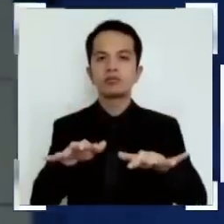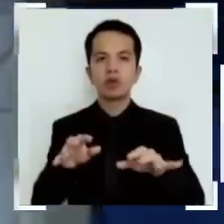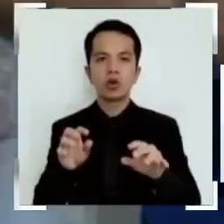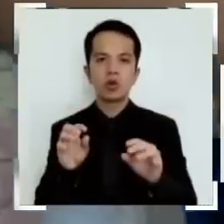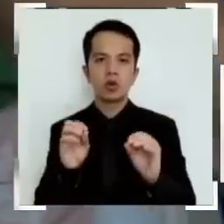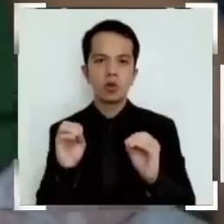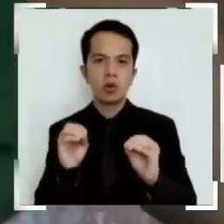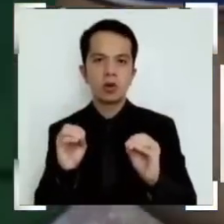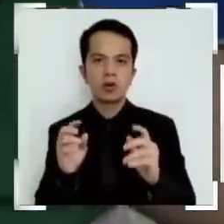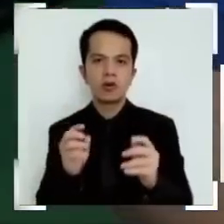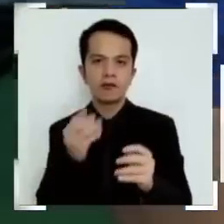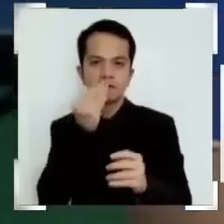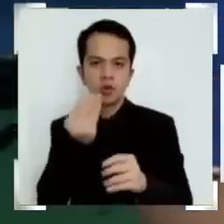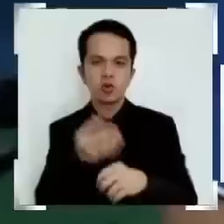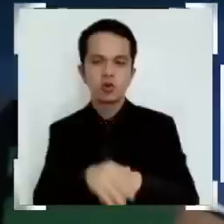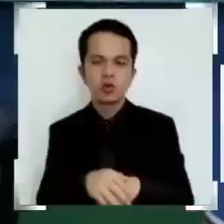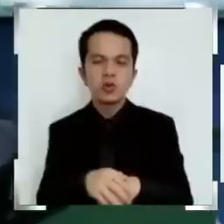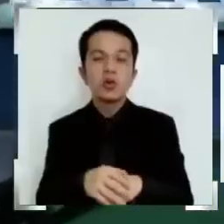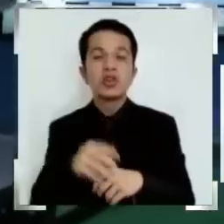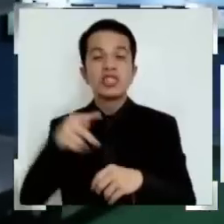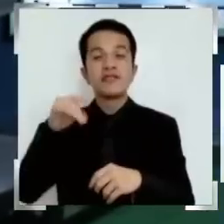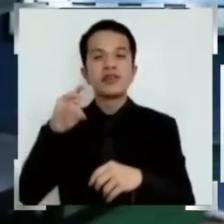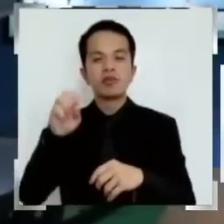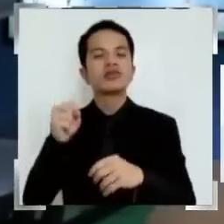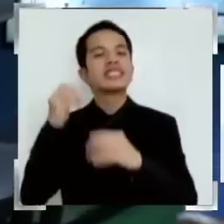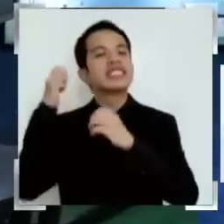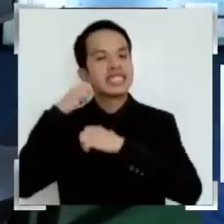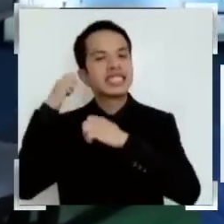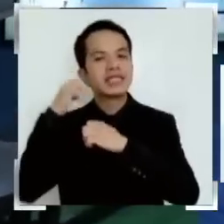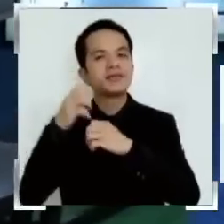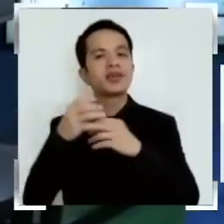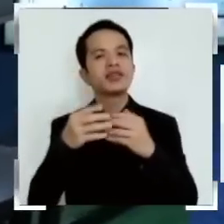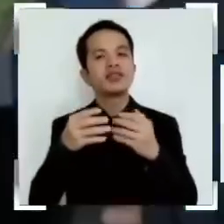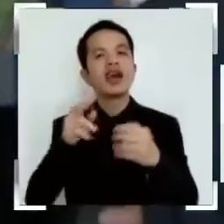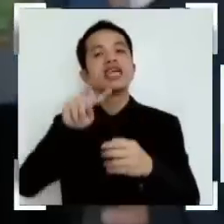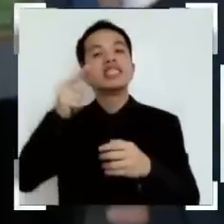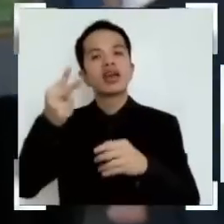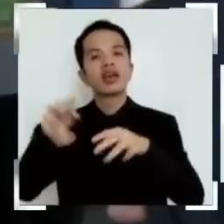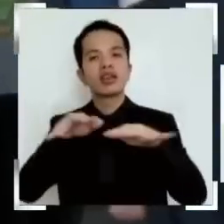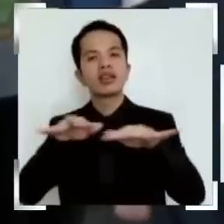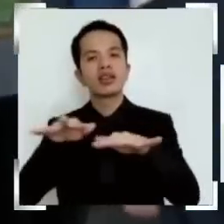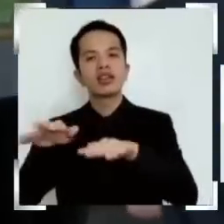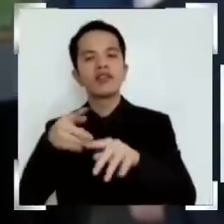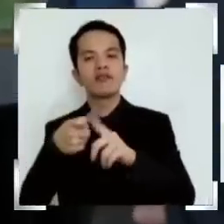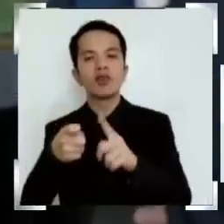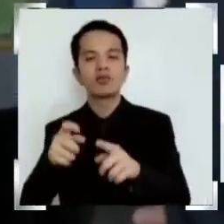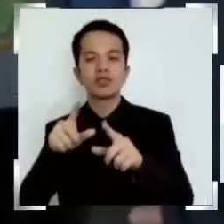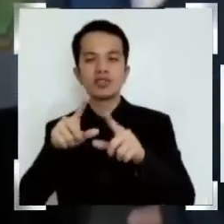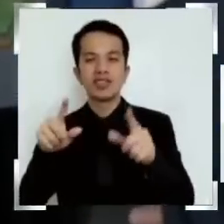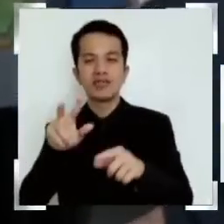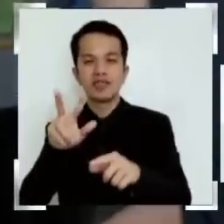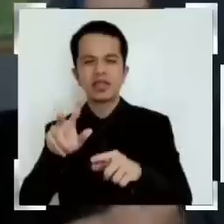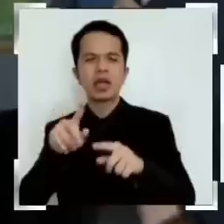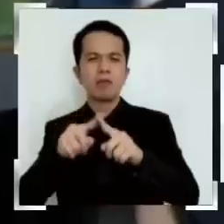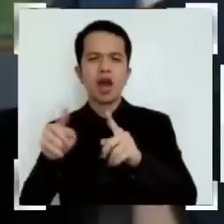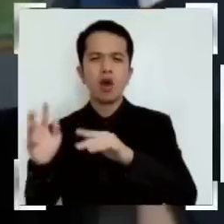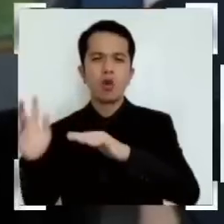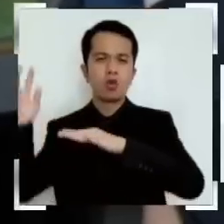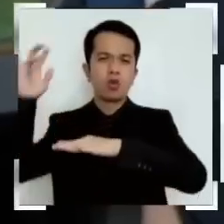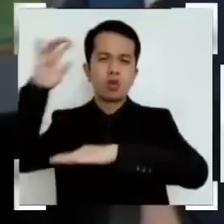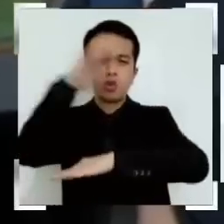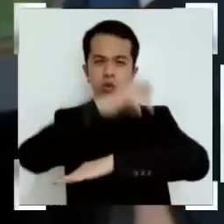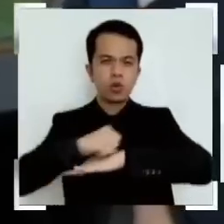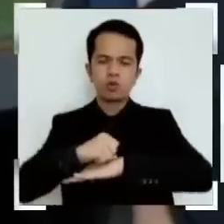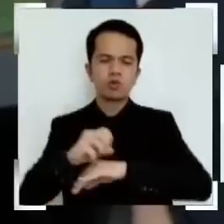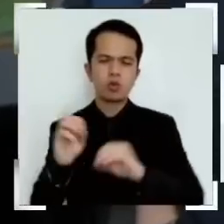FIVOS, asahan na ang aftershocks mula sa magnitude 6.3 na lindol, pero wala namang tsunami na inaasahan sa lindol